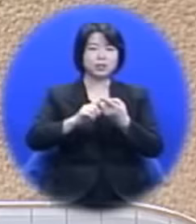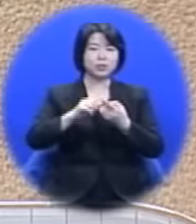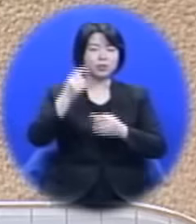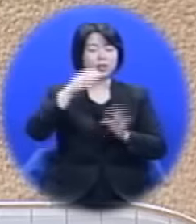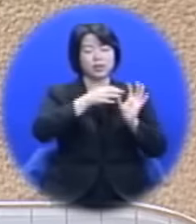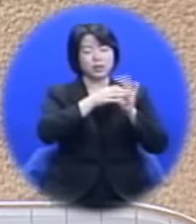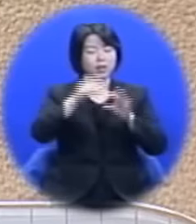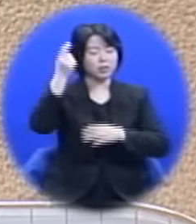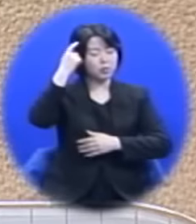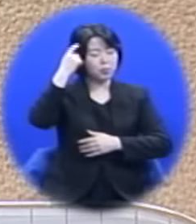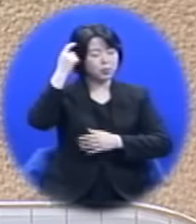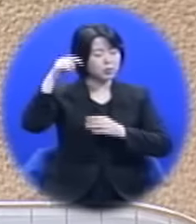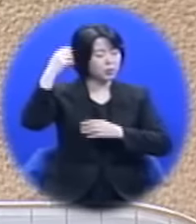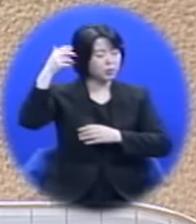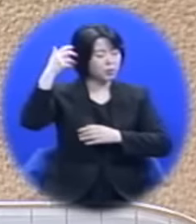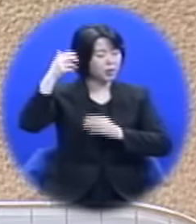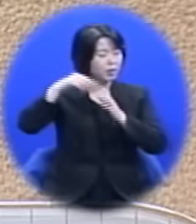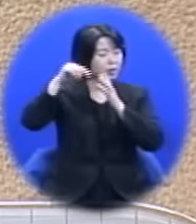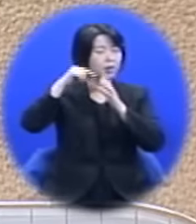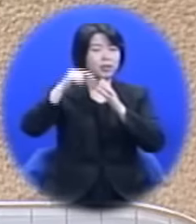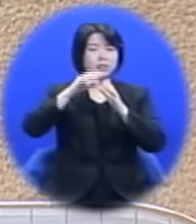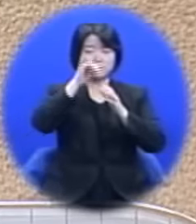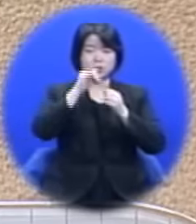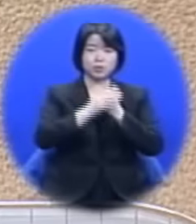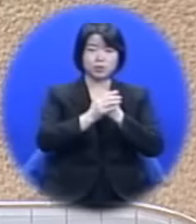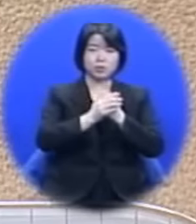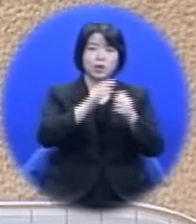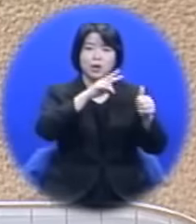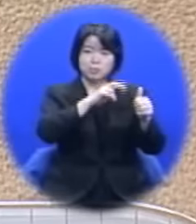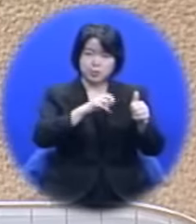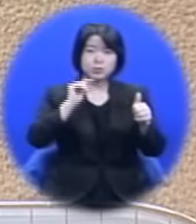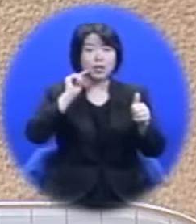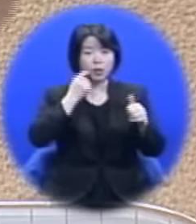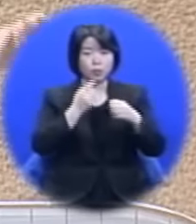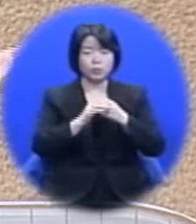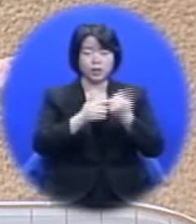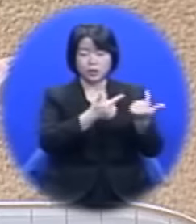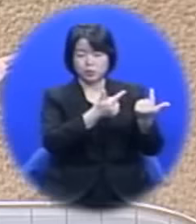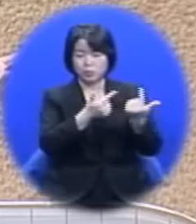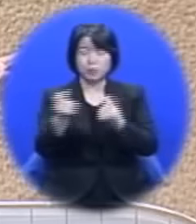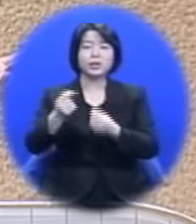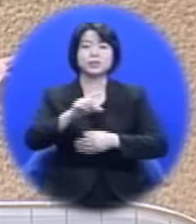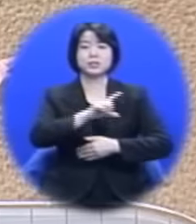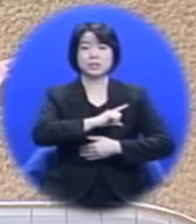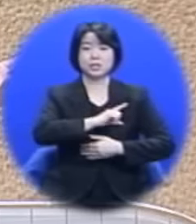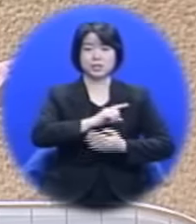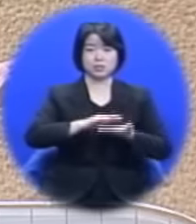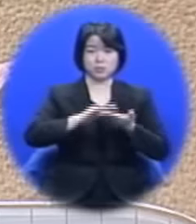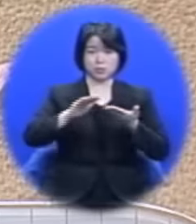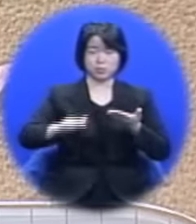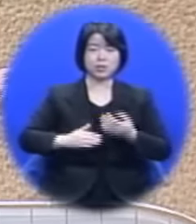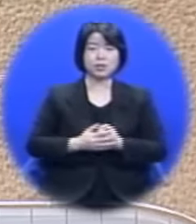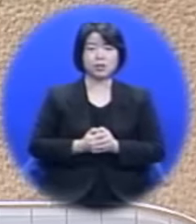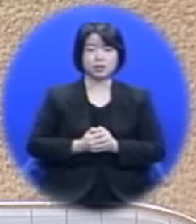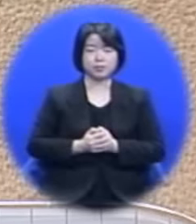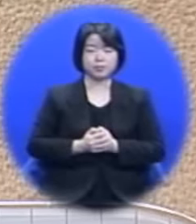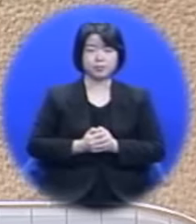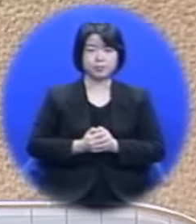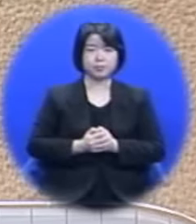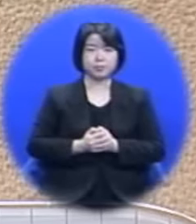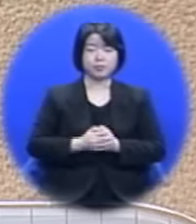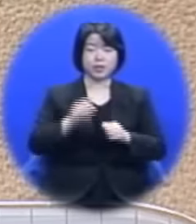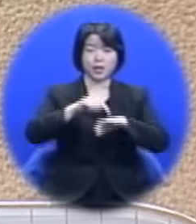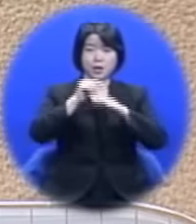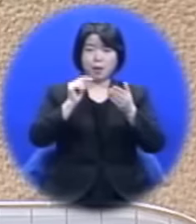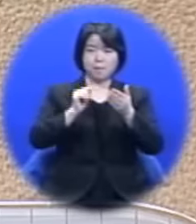머릿속에 남아 있어요 미우나 고우나 우리는 다 똑같은 이름이에요 요